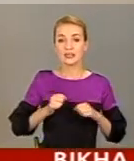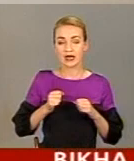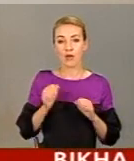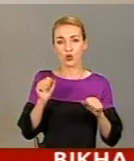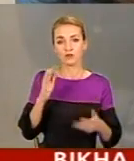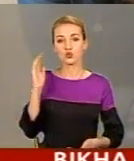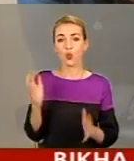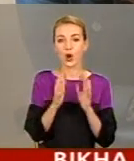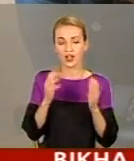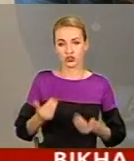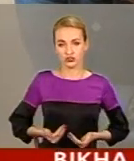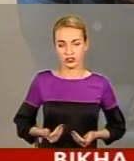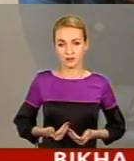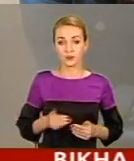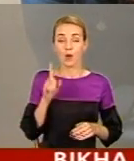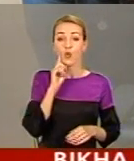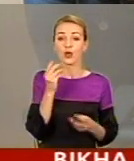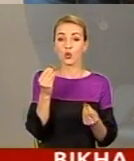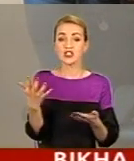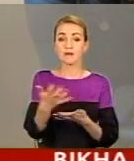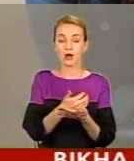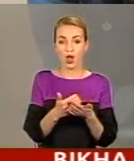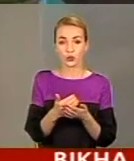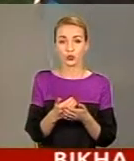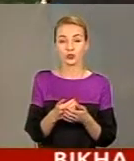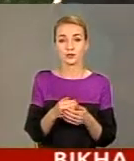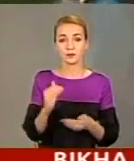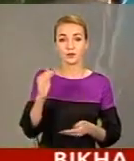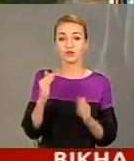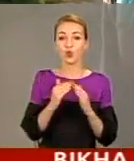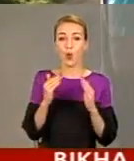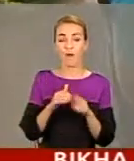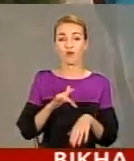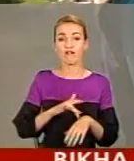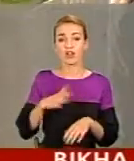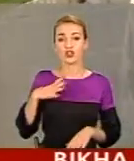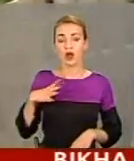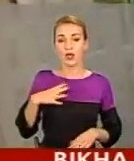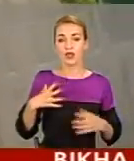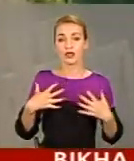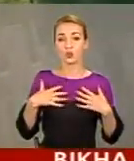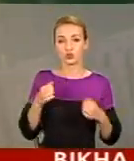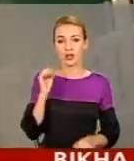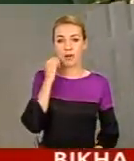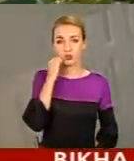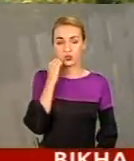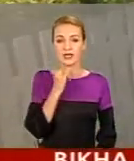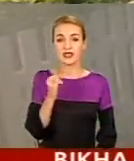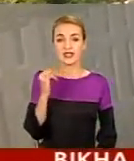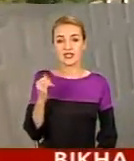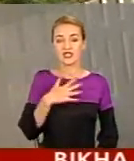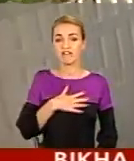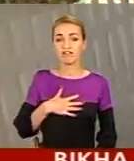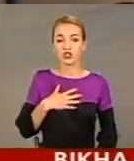сохранить жизнь этому малышу. А поки гроші збирають, і любий онук по лікарнях, за нього вдома вболіває та чекає на одужання бабуся. Її